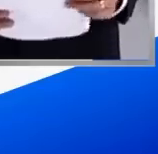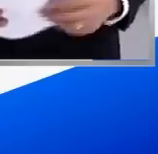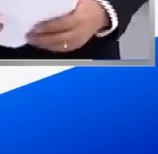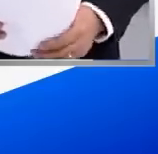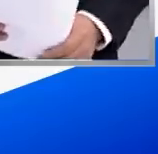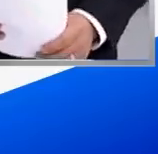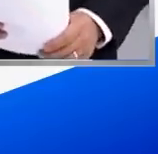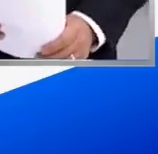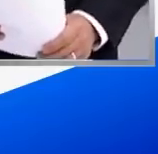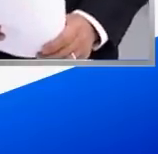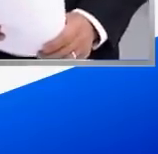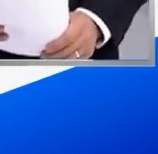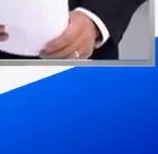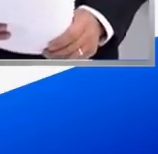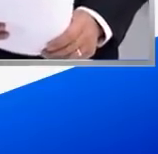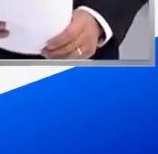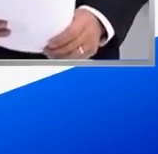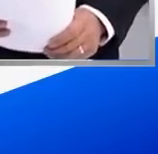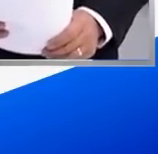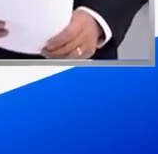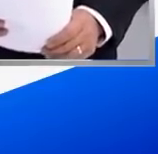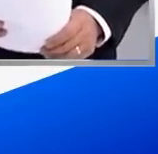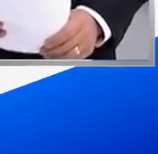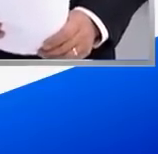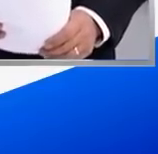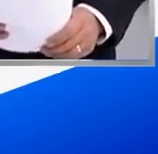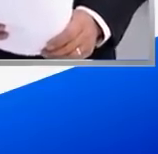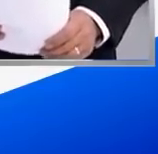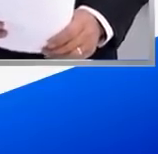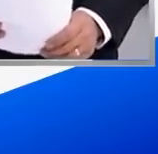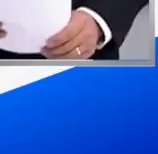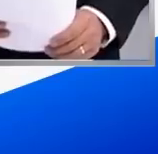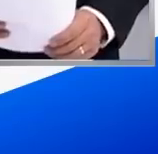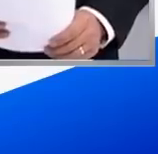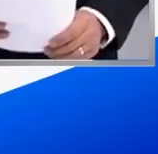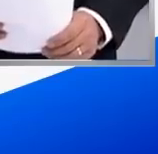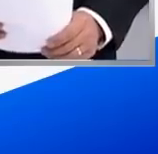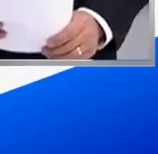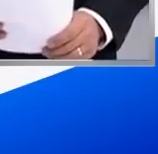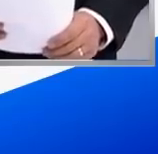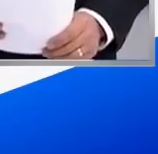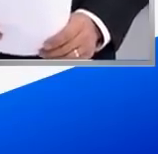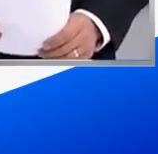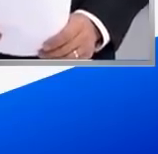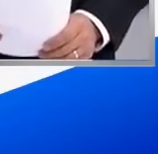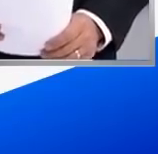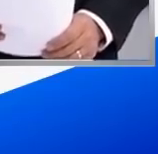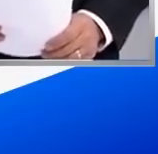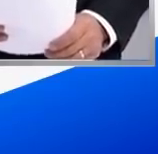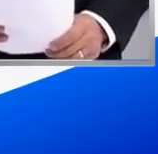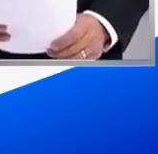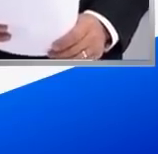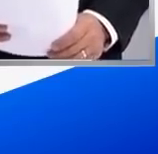time na lang. Okay, nako, sige, happy mag-enjoy birthday kayo. Salamat. At yan ang mga balita ngayong unang Biyernes ng